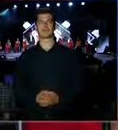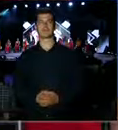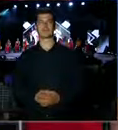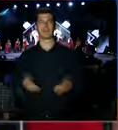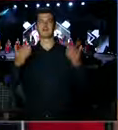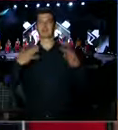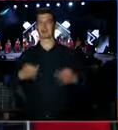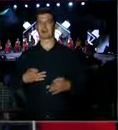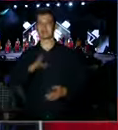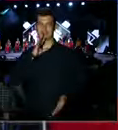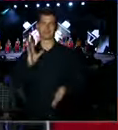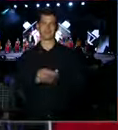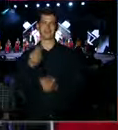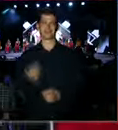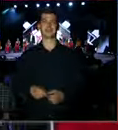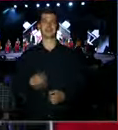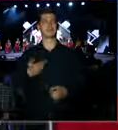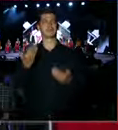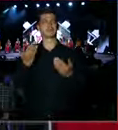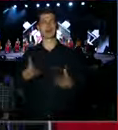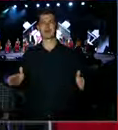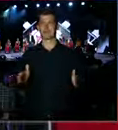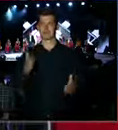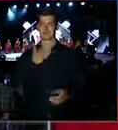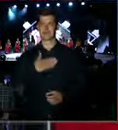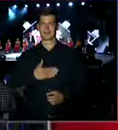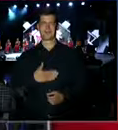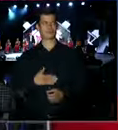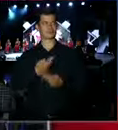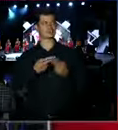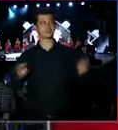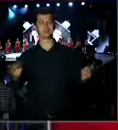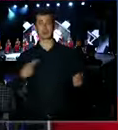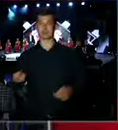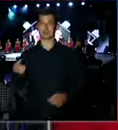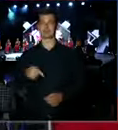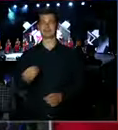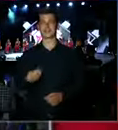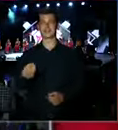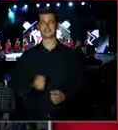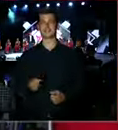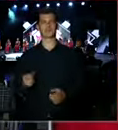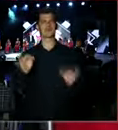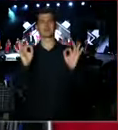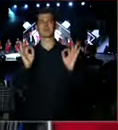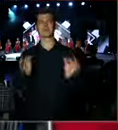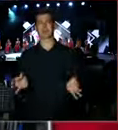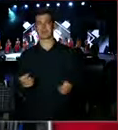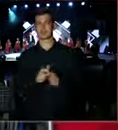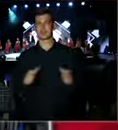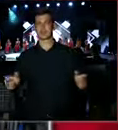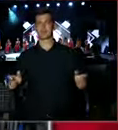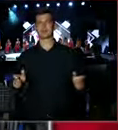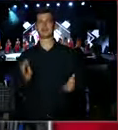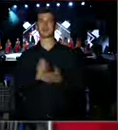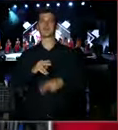Witam Państwa ponownie. Jest mi bardzo miło pojawić się na scenie właśnie w tym szczególnym momencie dla